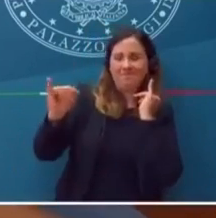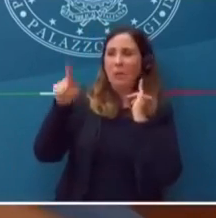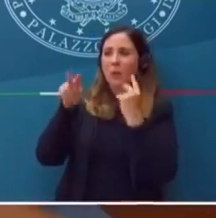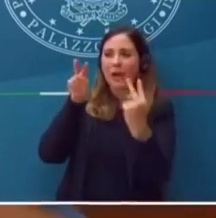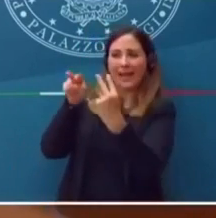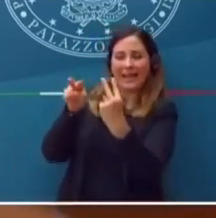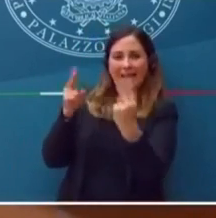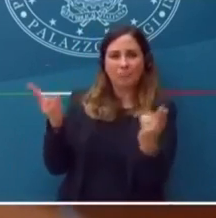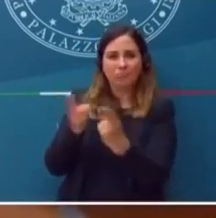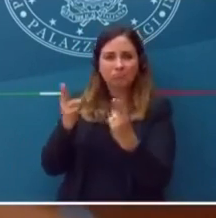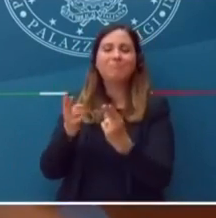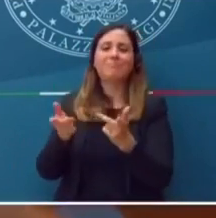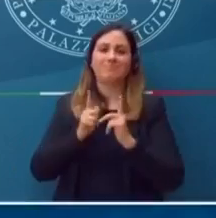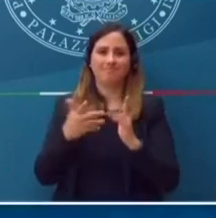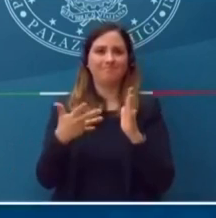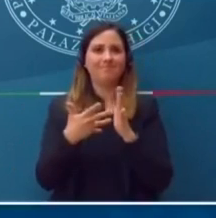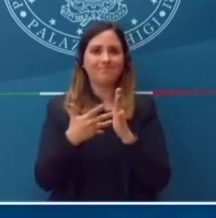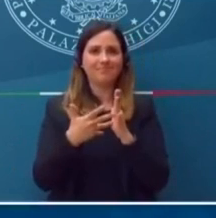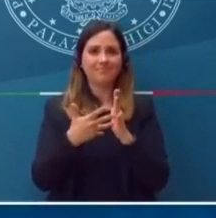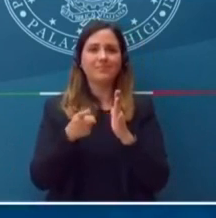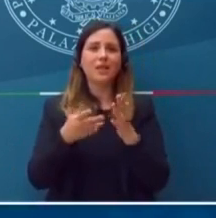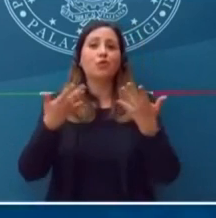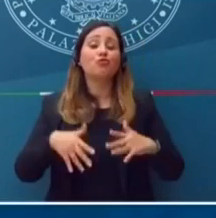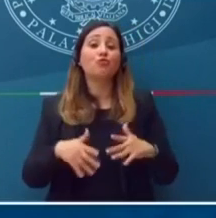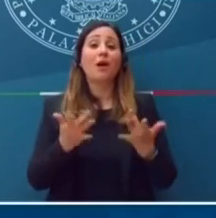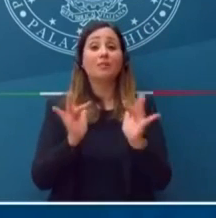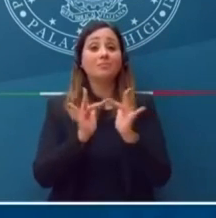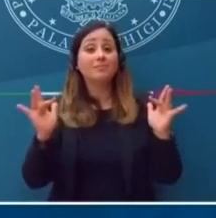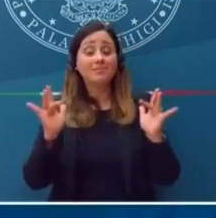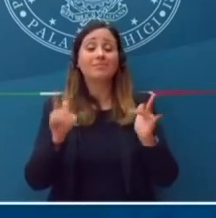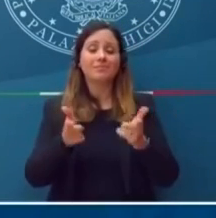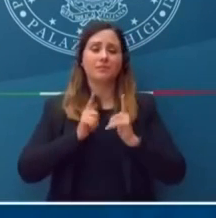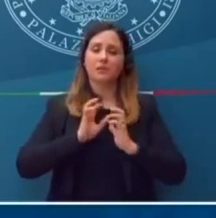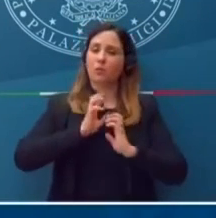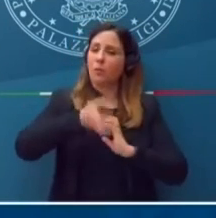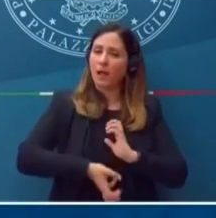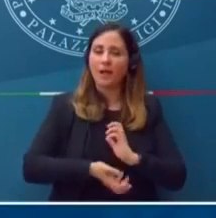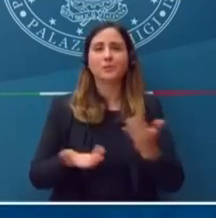ecco. È solo digitale, è più complicato.